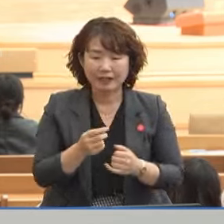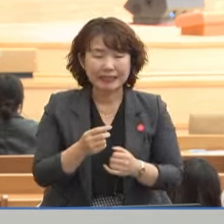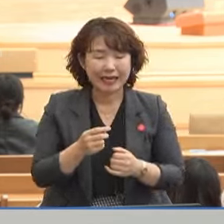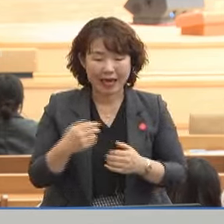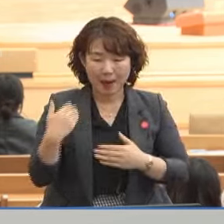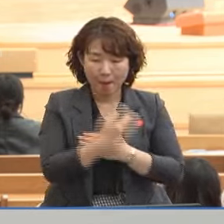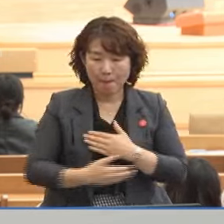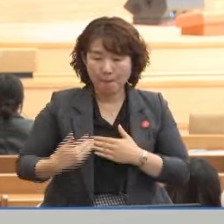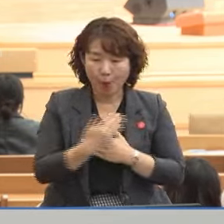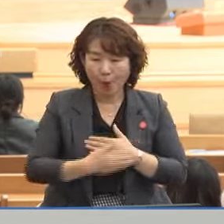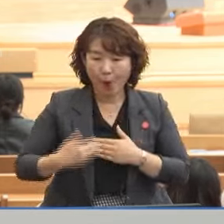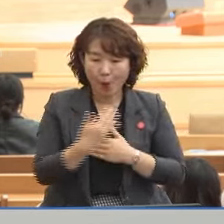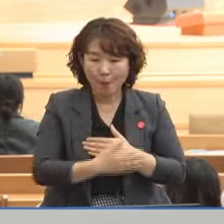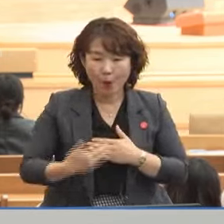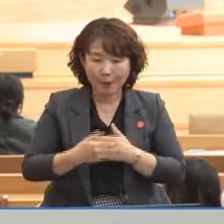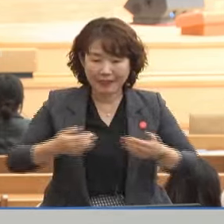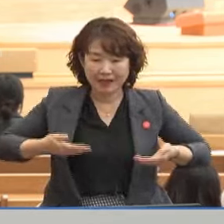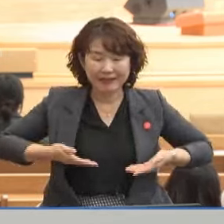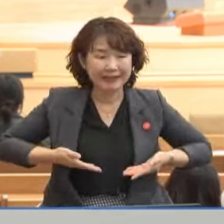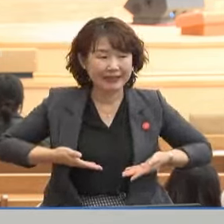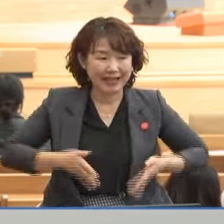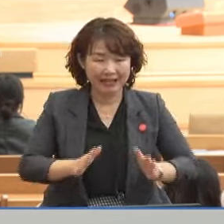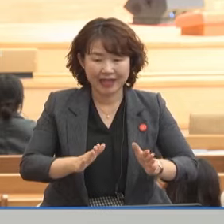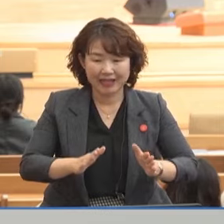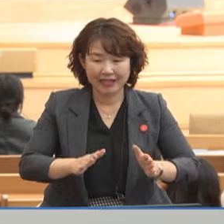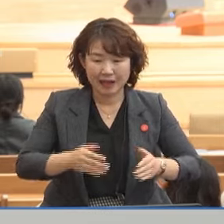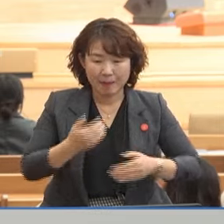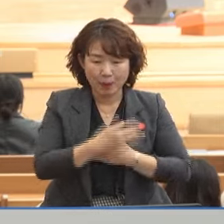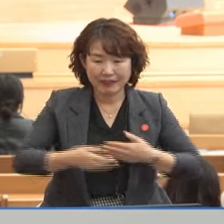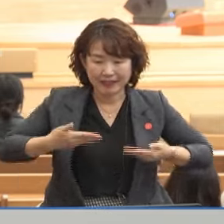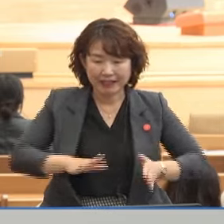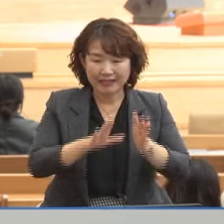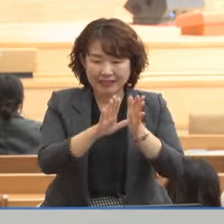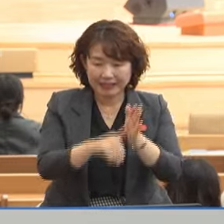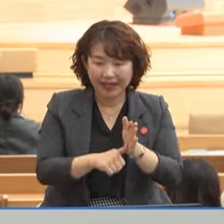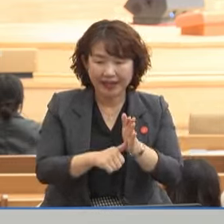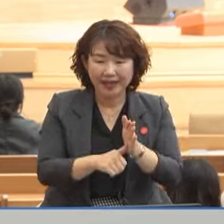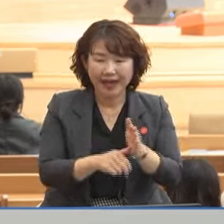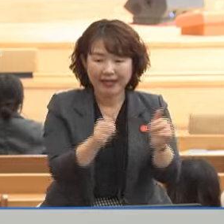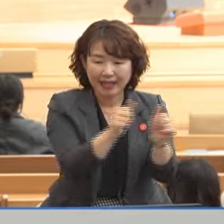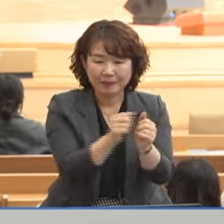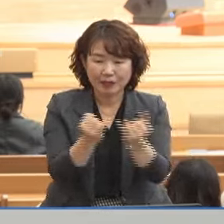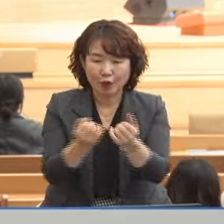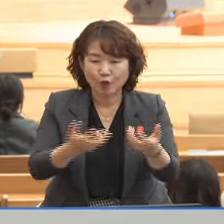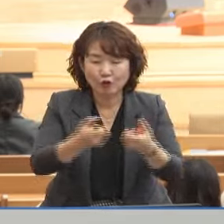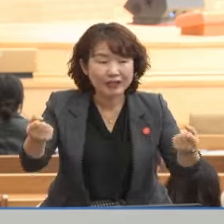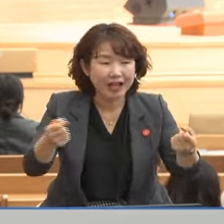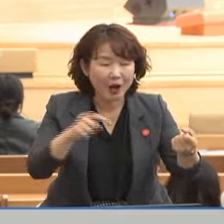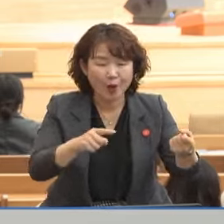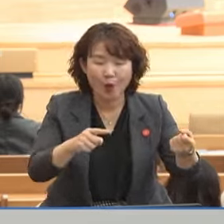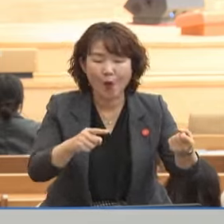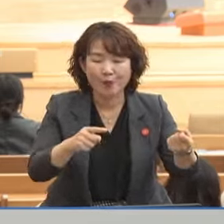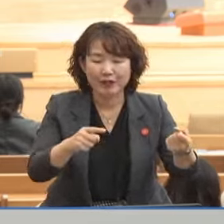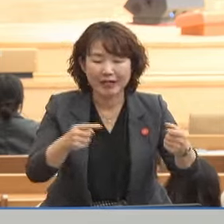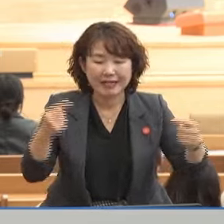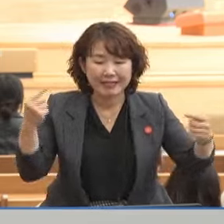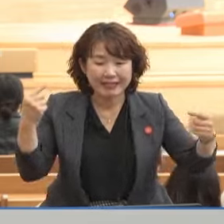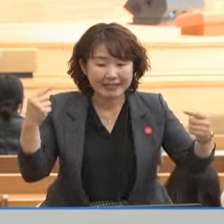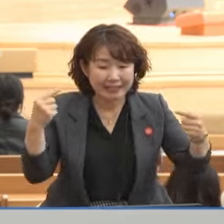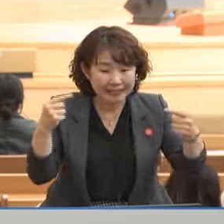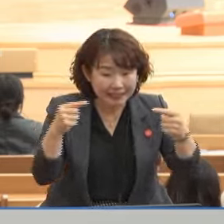성과 일치하지 않을 수가 있다. 오, 동글뱅이래야 맞는 거예요.